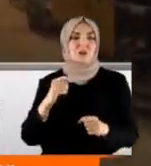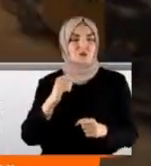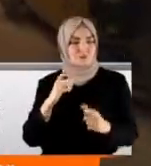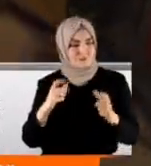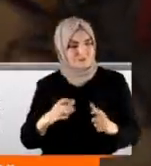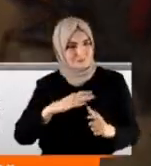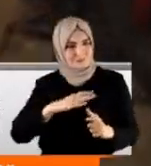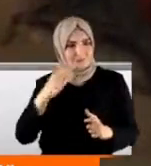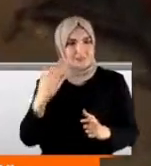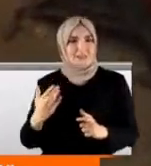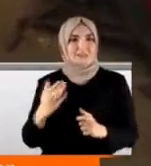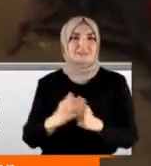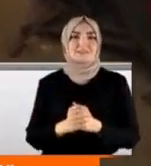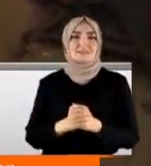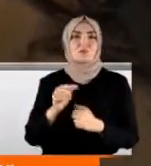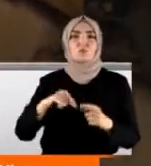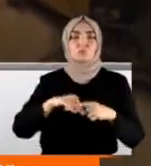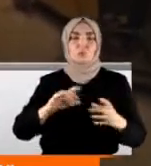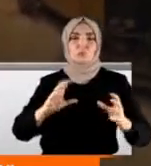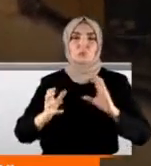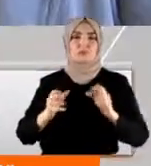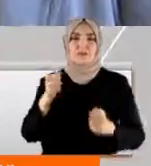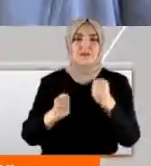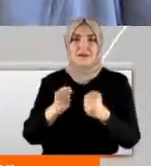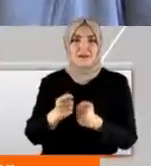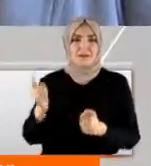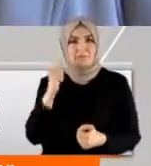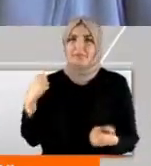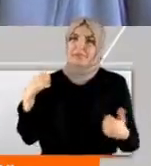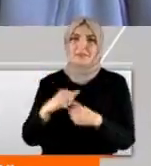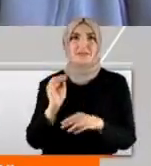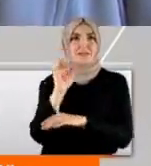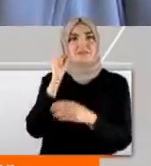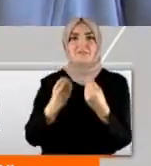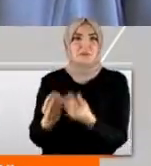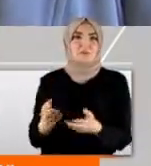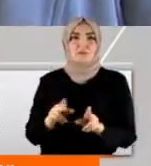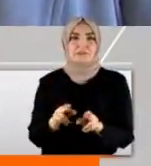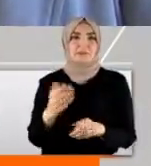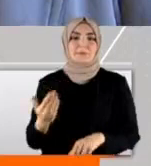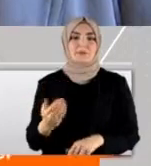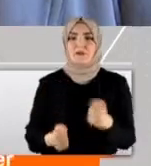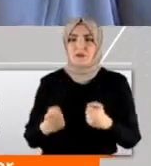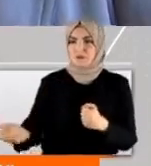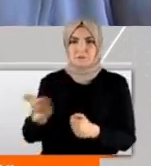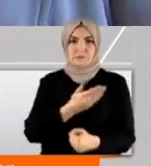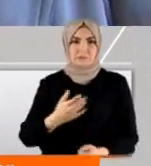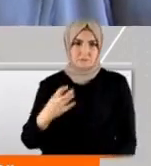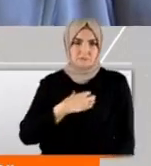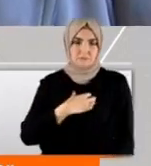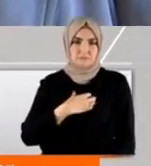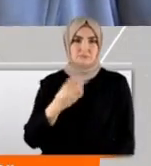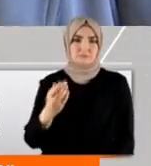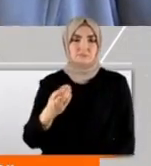işte buradaki hurda araçlara yeniden hayat veriyorlar. Araçlar kendime ait. Satın alıyorum, kötü bir vaziyette